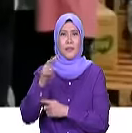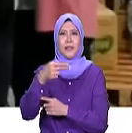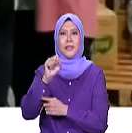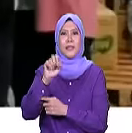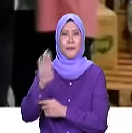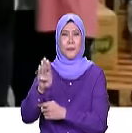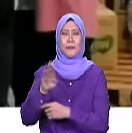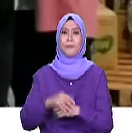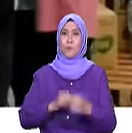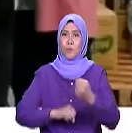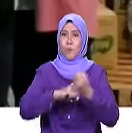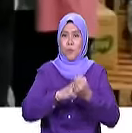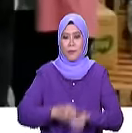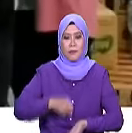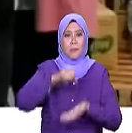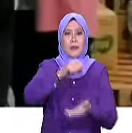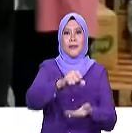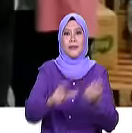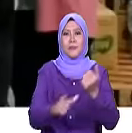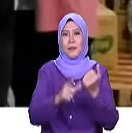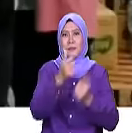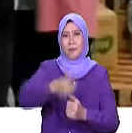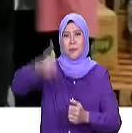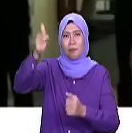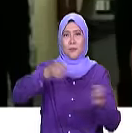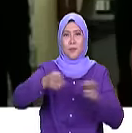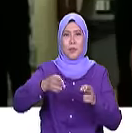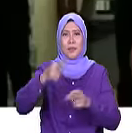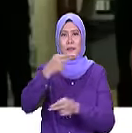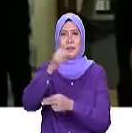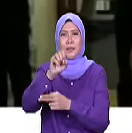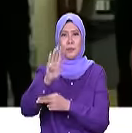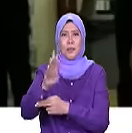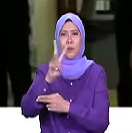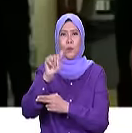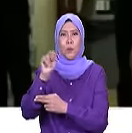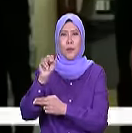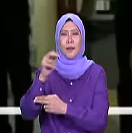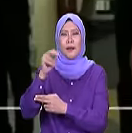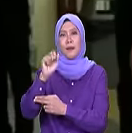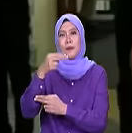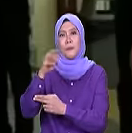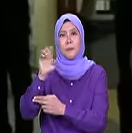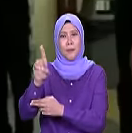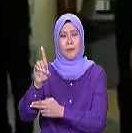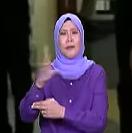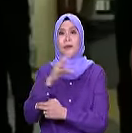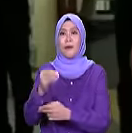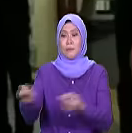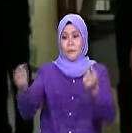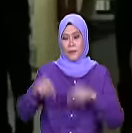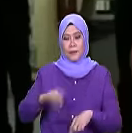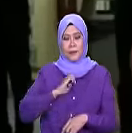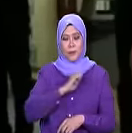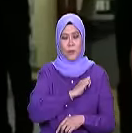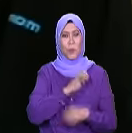HSB. Sumbangan diserahkan kepada Timbalan Pengarah Pengurusan HSB Wan Ahmad Fazli Wan Khamis, turut hadir Esko